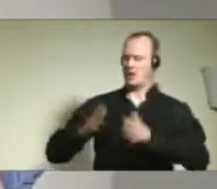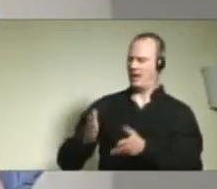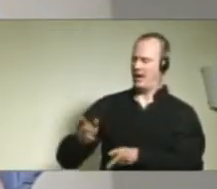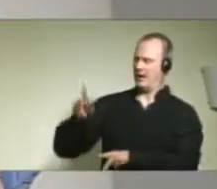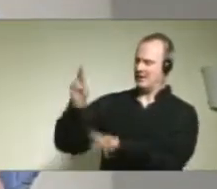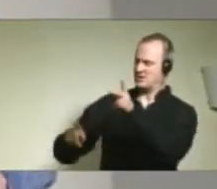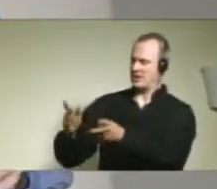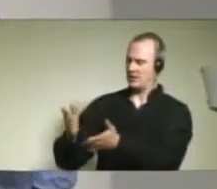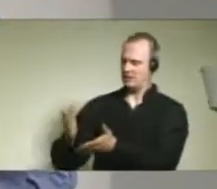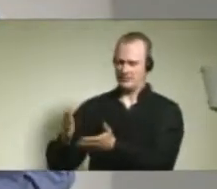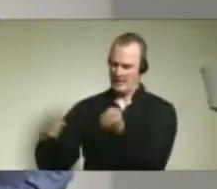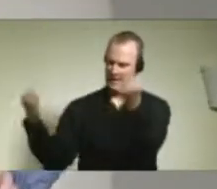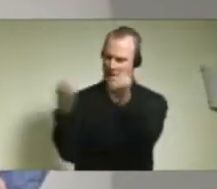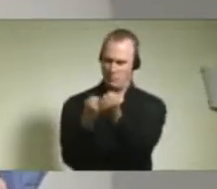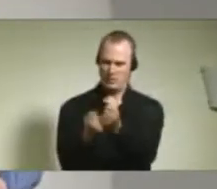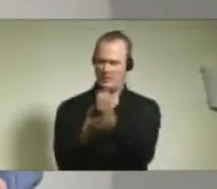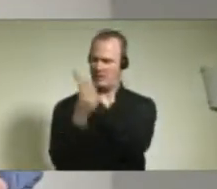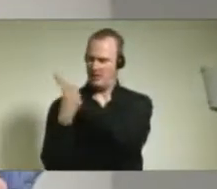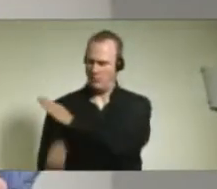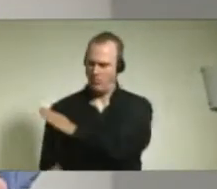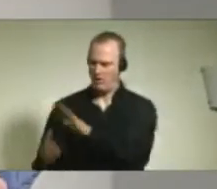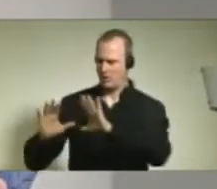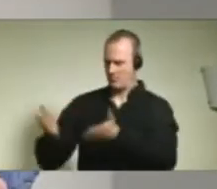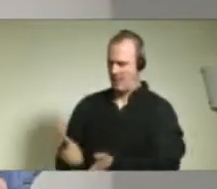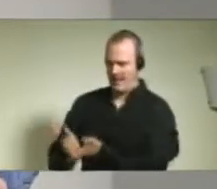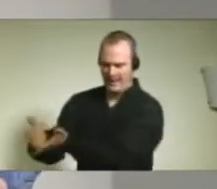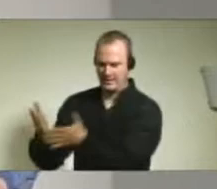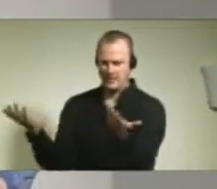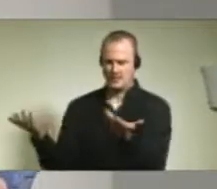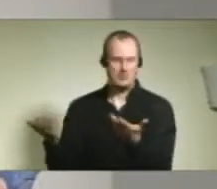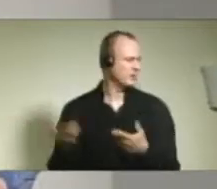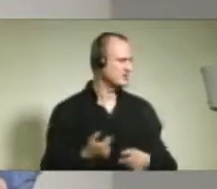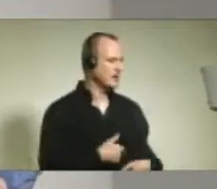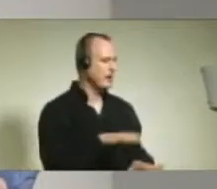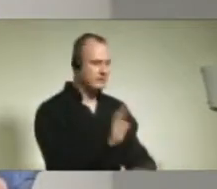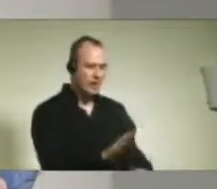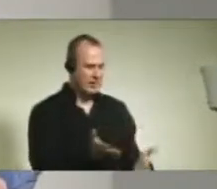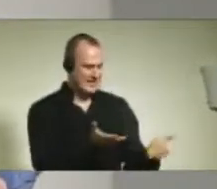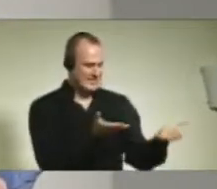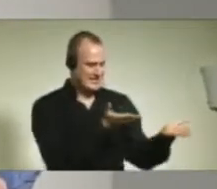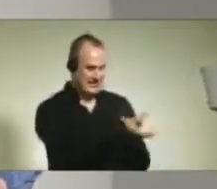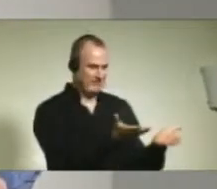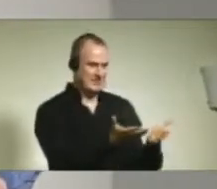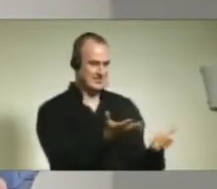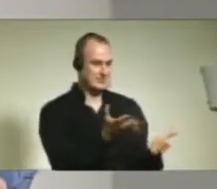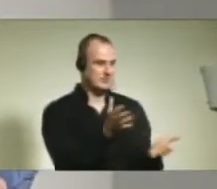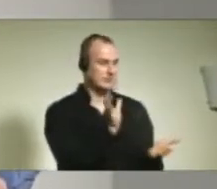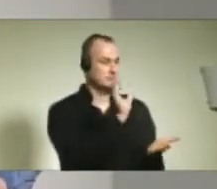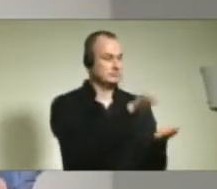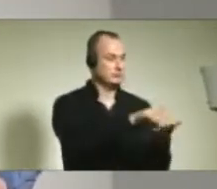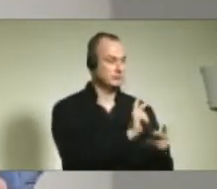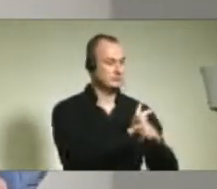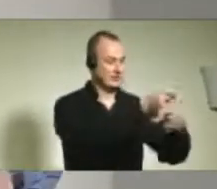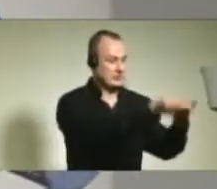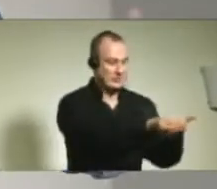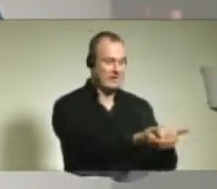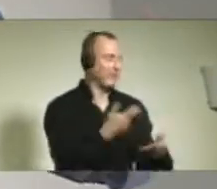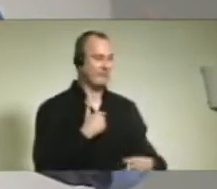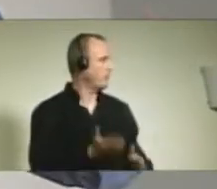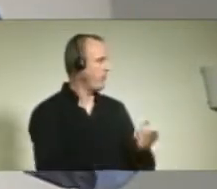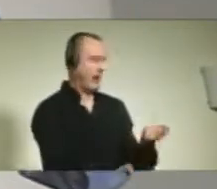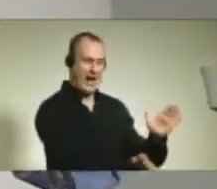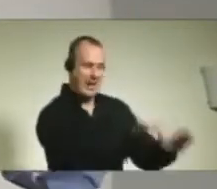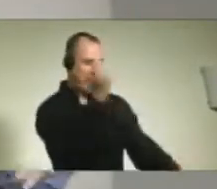dit « mais il ne faut pas éliminer ce genre de services ». Et on a dit « mais comment ça, vous ne voulez pas les éliminer ?» Non, on ne veut pas les éliminer parce que qu'est-ce